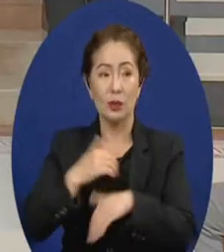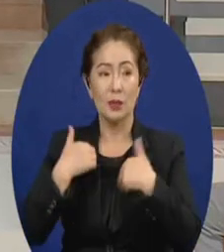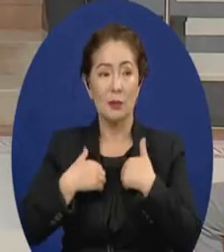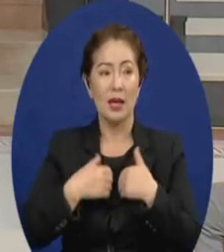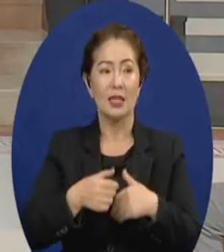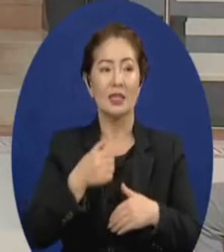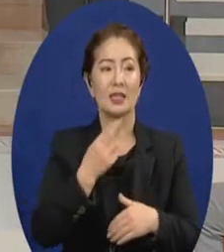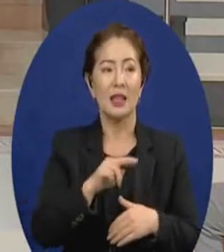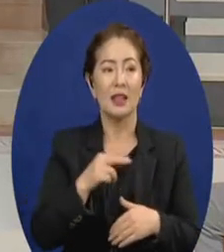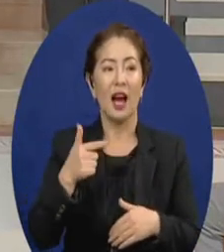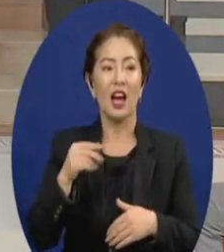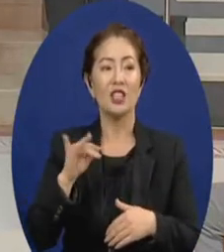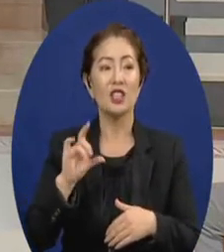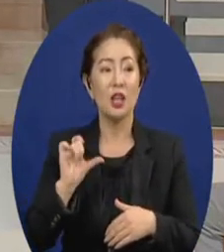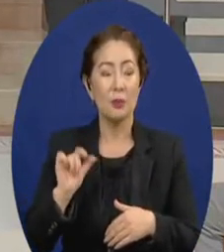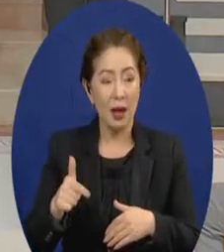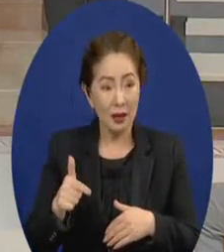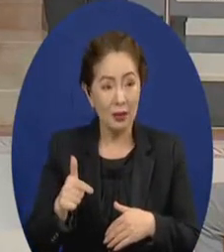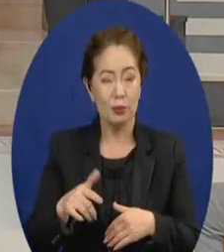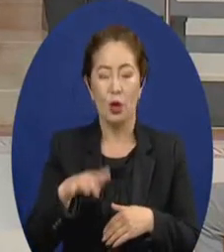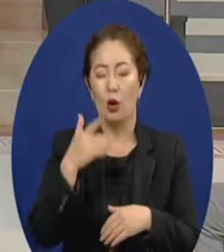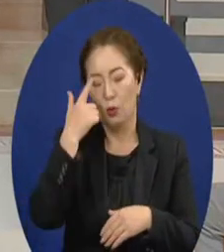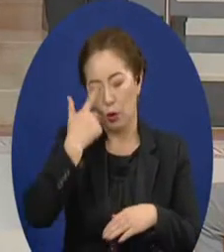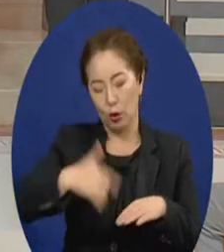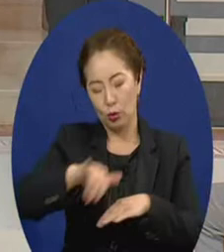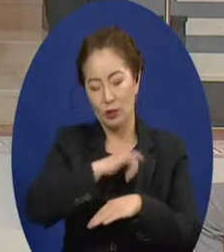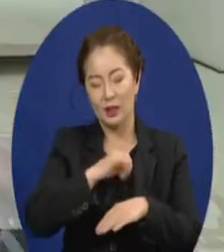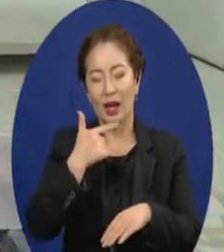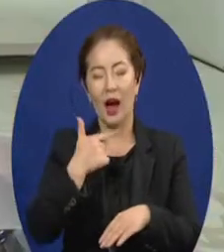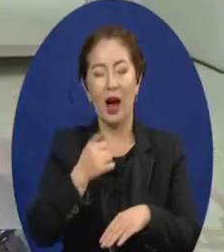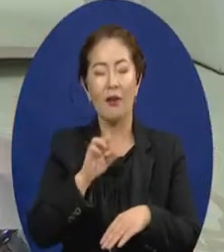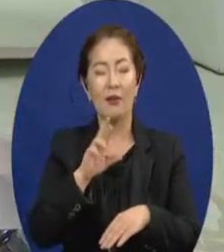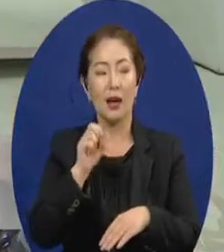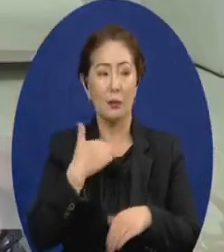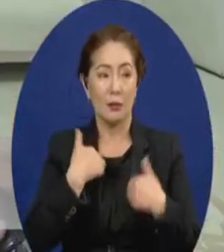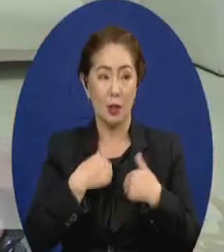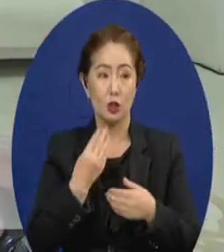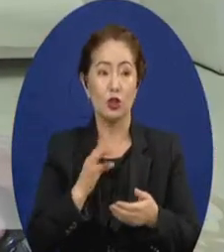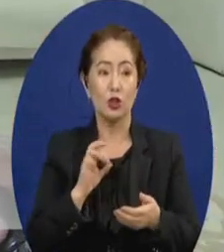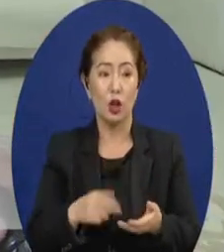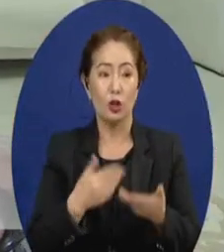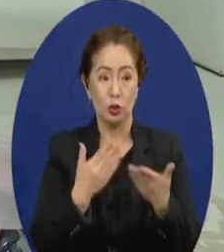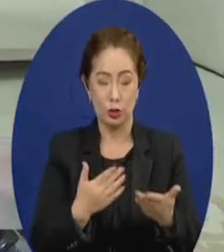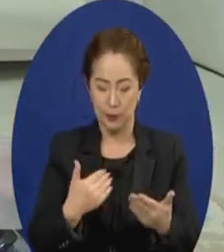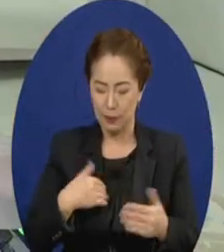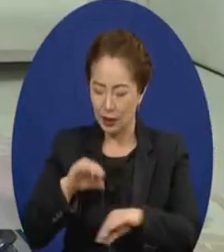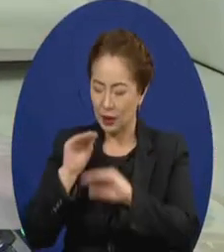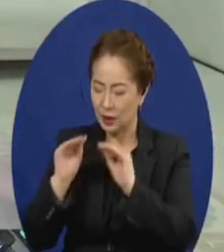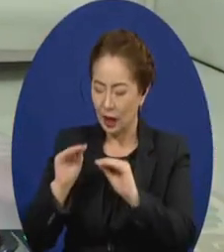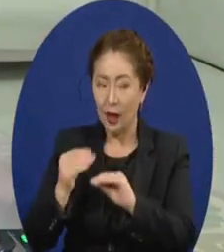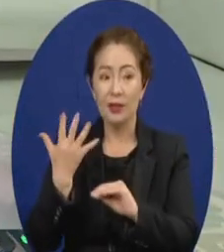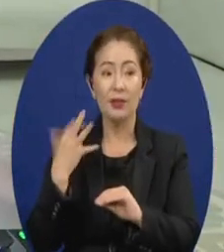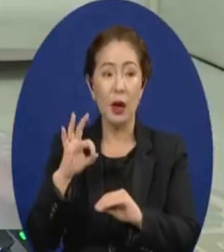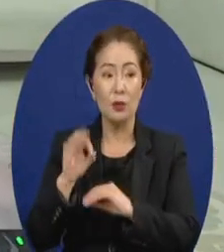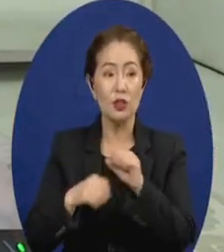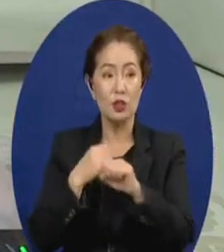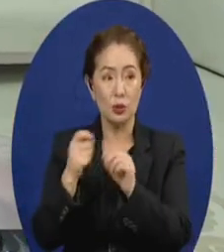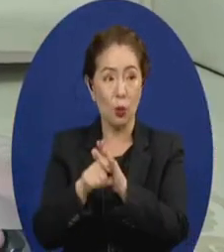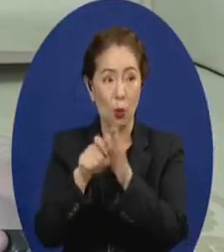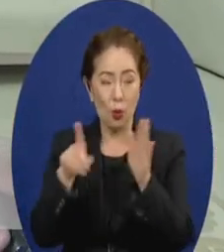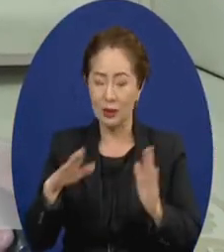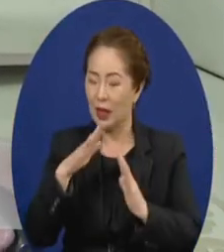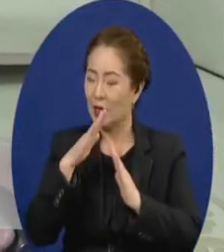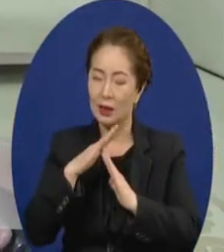Дамдны Ганч Мигнарт Монгол улсын Гавьяат багш цол хүртээлээ. 50 жилийн турш математик зааж байна. Ер нь